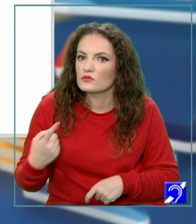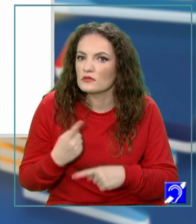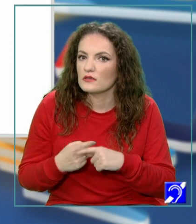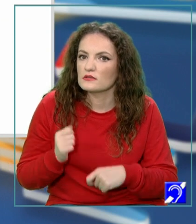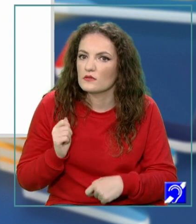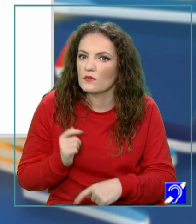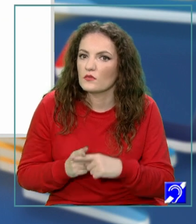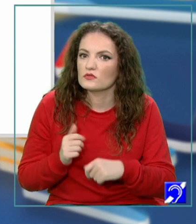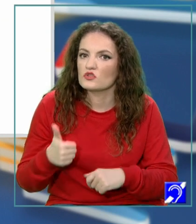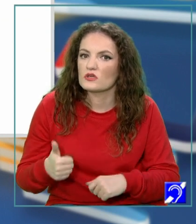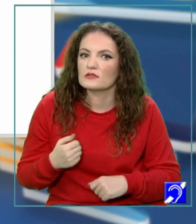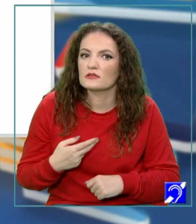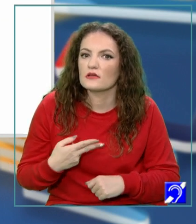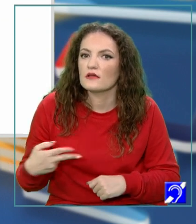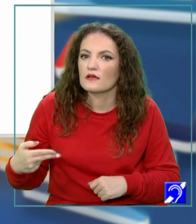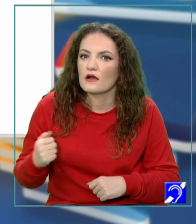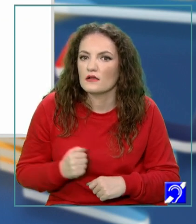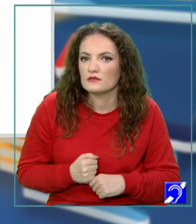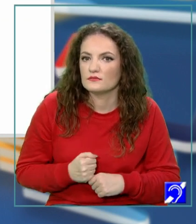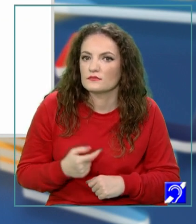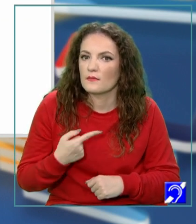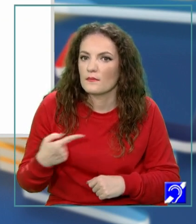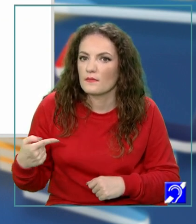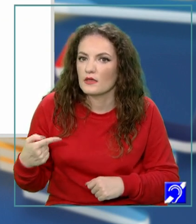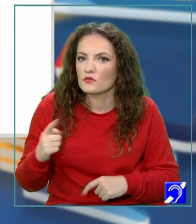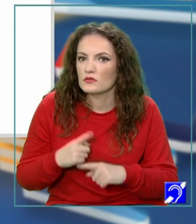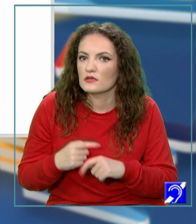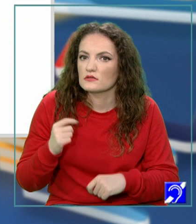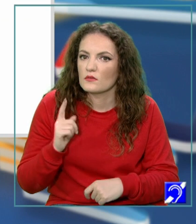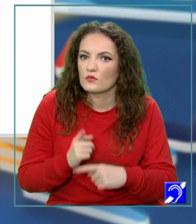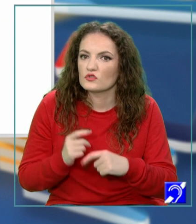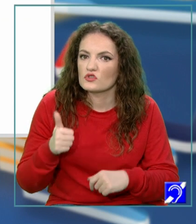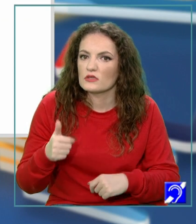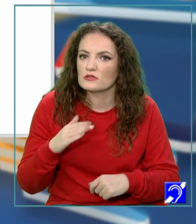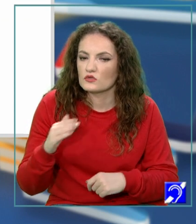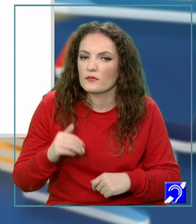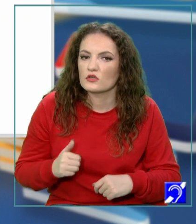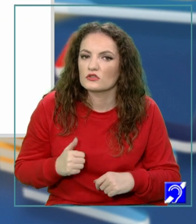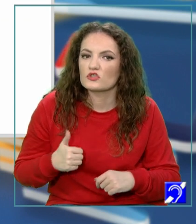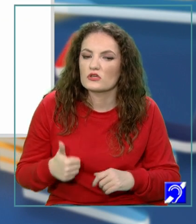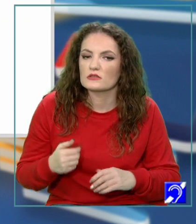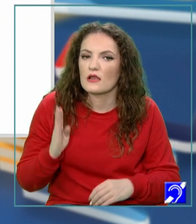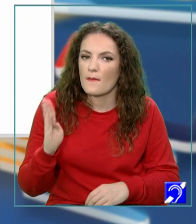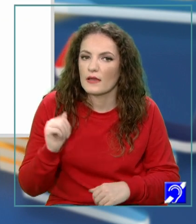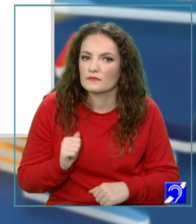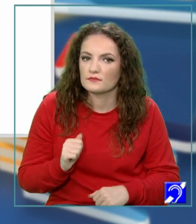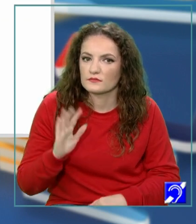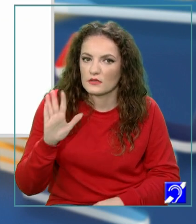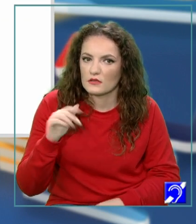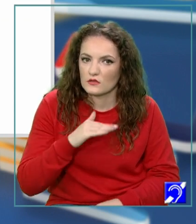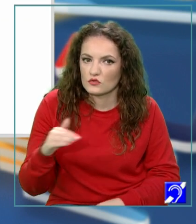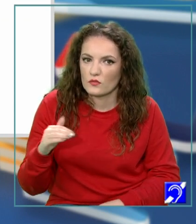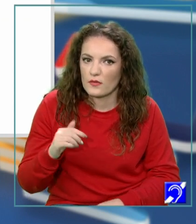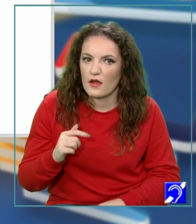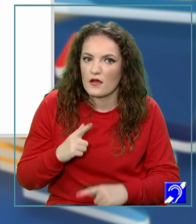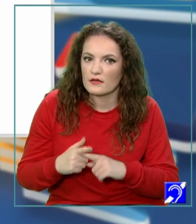1 fac 6. Deci rezultatul final, minus x plus 6, totul supra 6. Al doilea exemplu, punctul B. 5 supra x minus